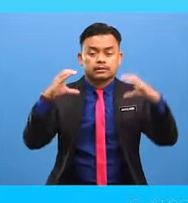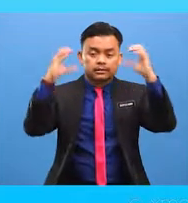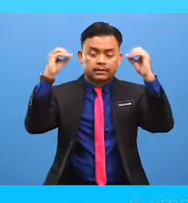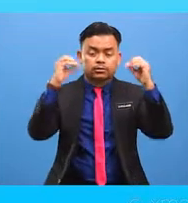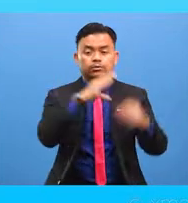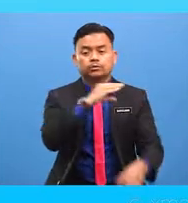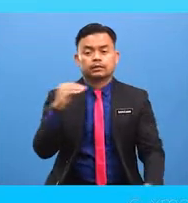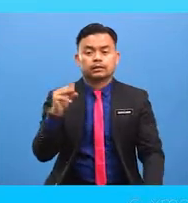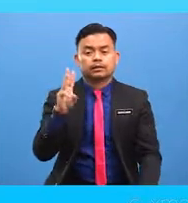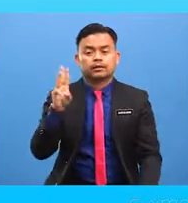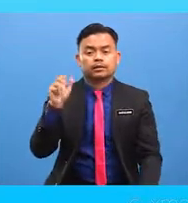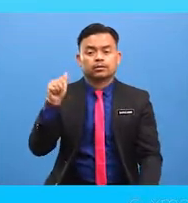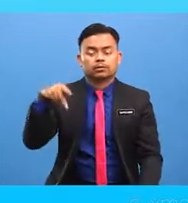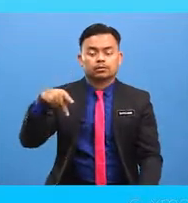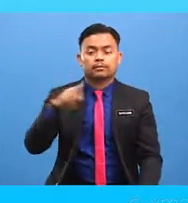semasa pernafasan.